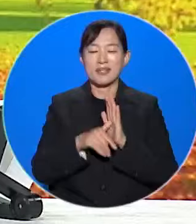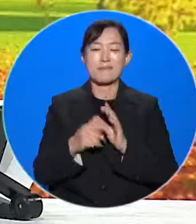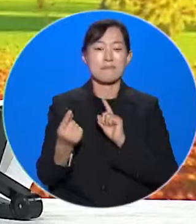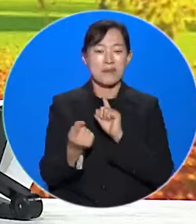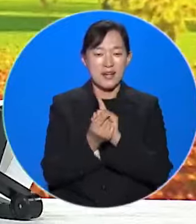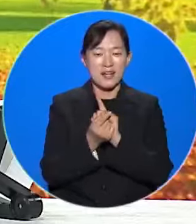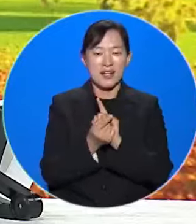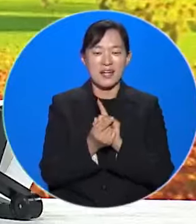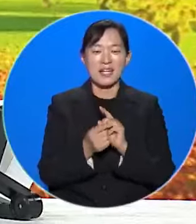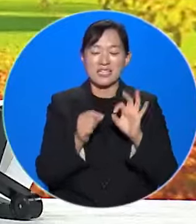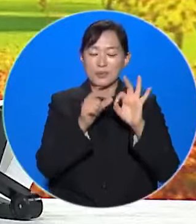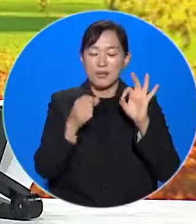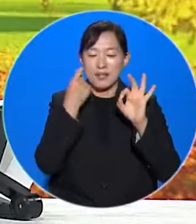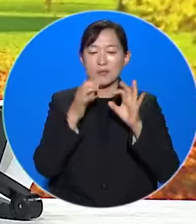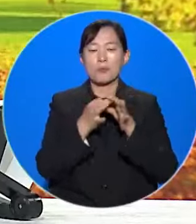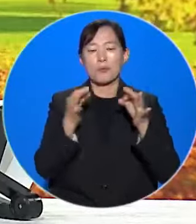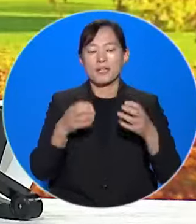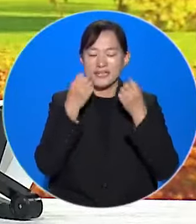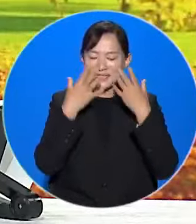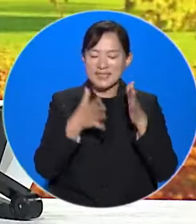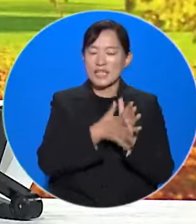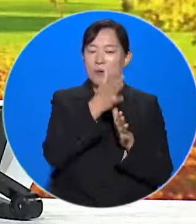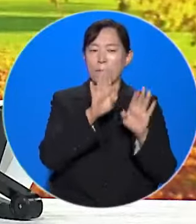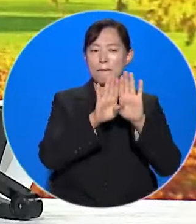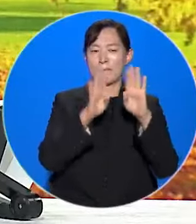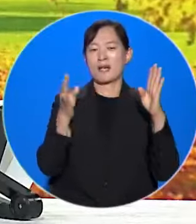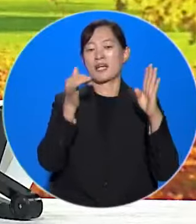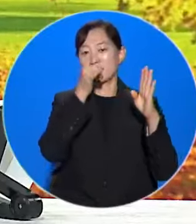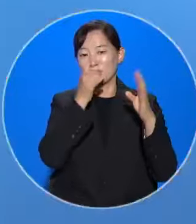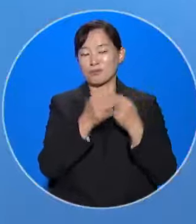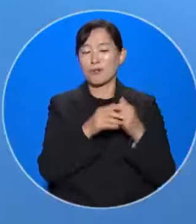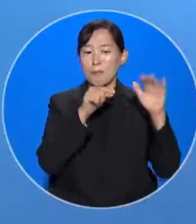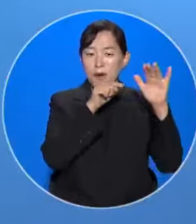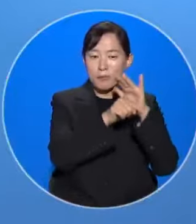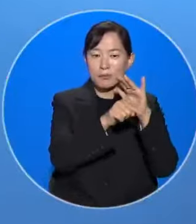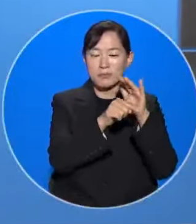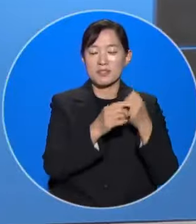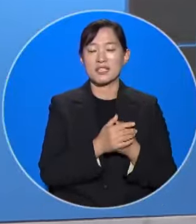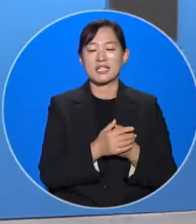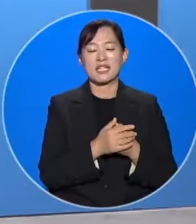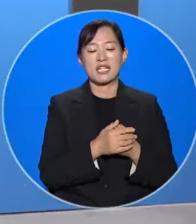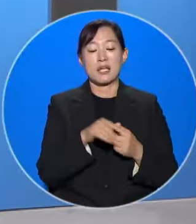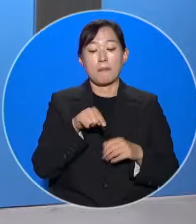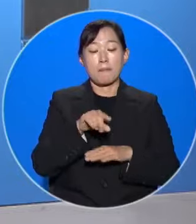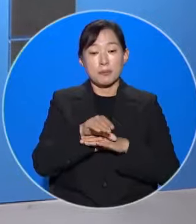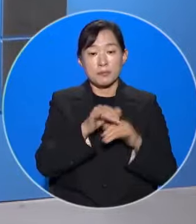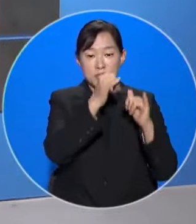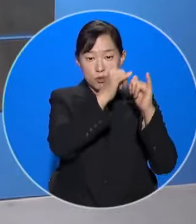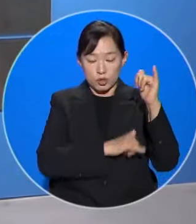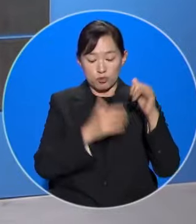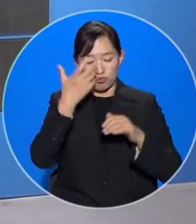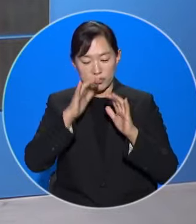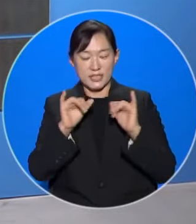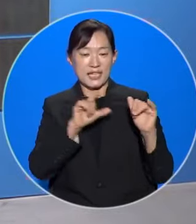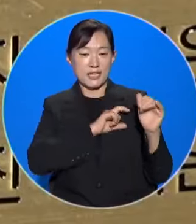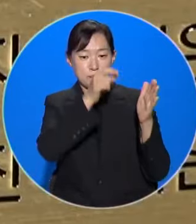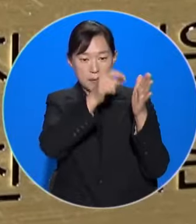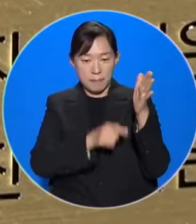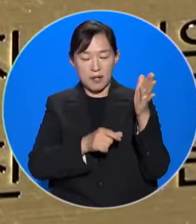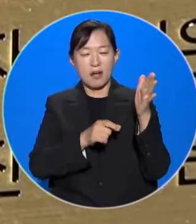동안 모든 분들에게 신사옥을 개방합니다. 신사옥에 방문하시면 굿TV의 역사와 후원자 여러분의 이름이